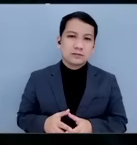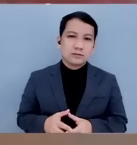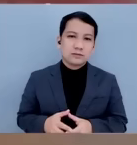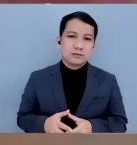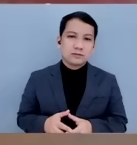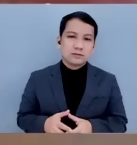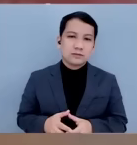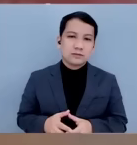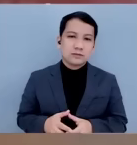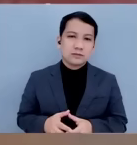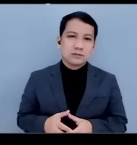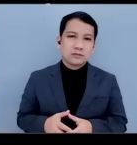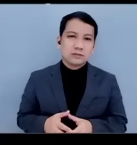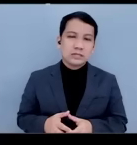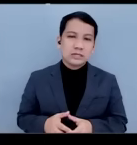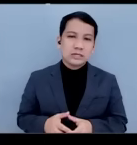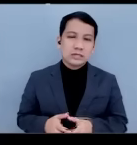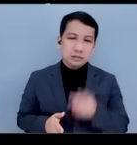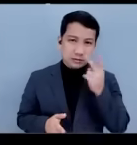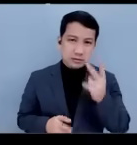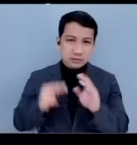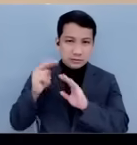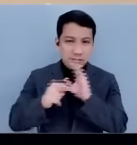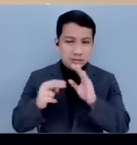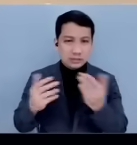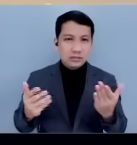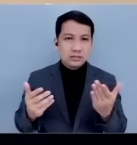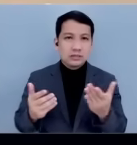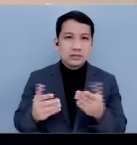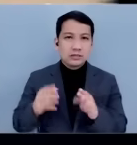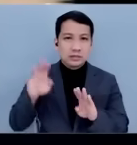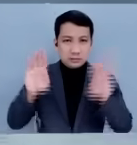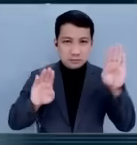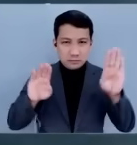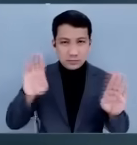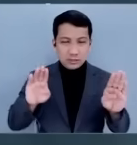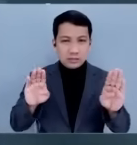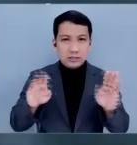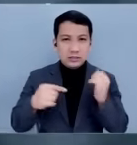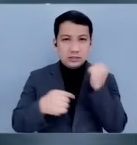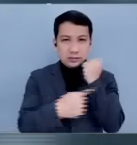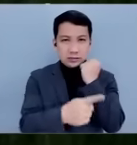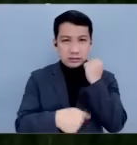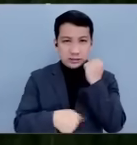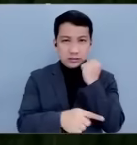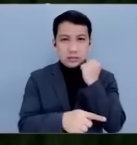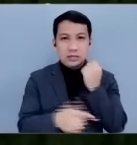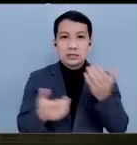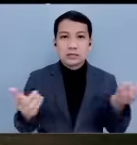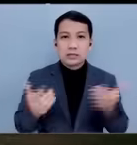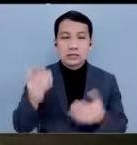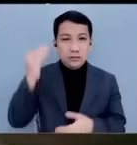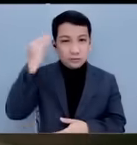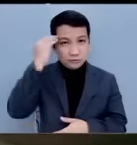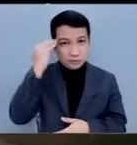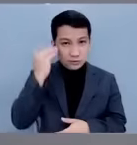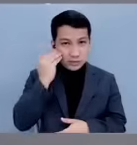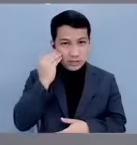unreal. Kinuha ng music video nito sa Benguet, Zambales, at sa South